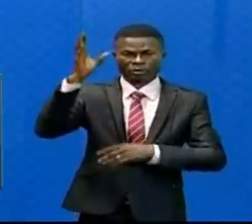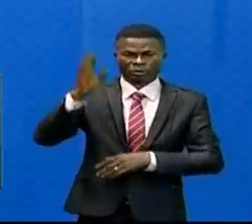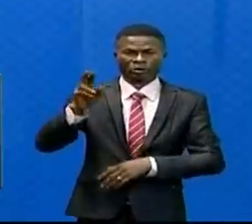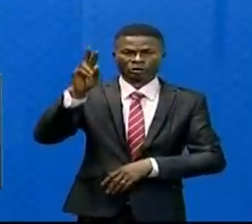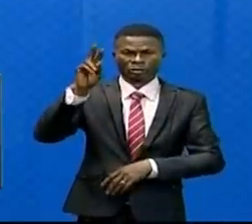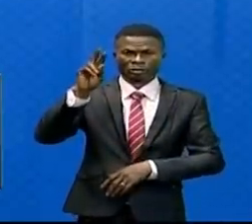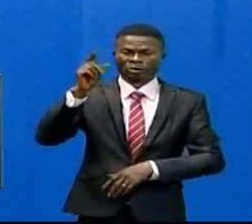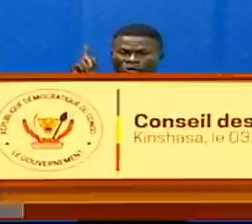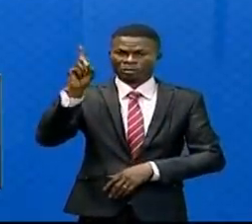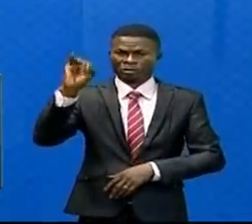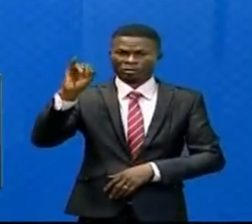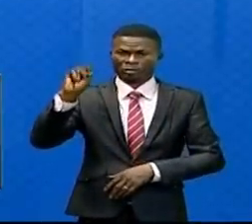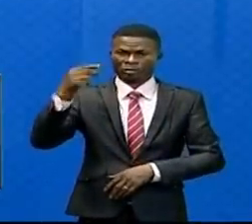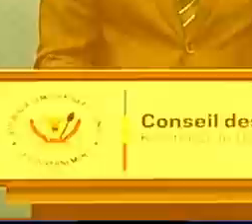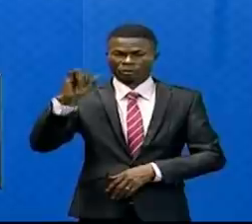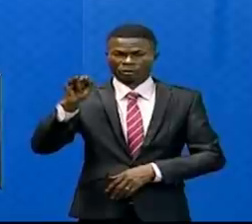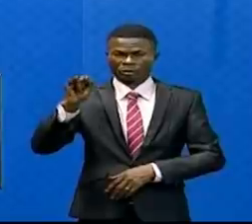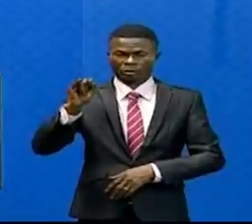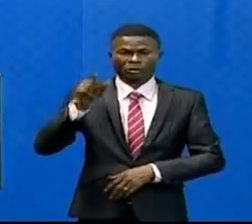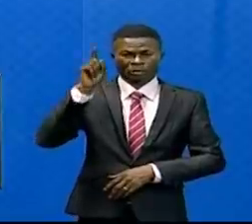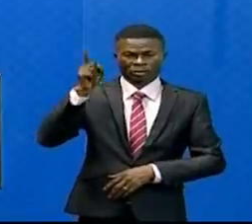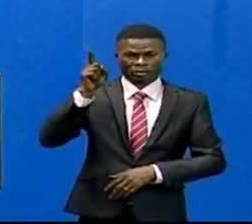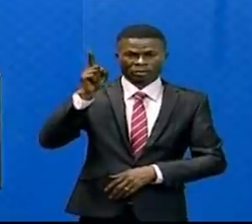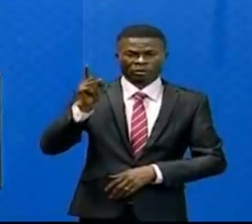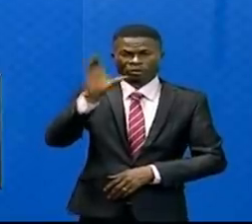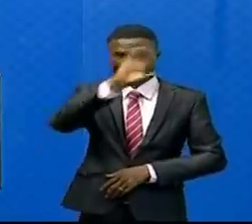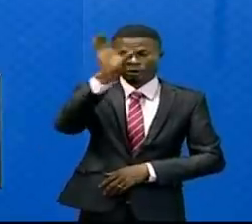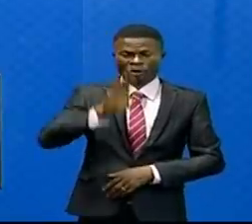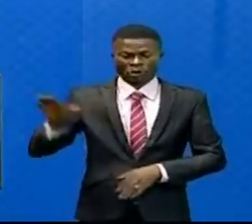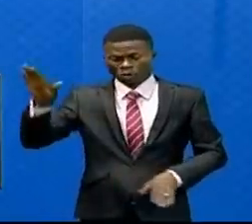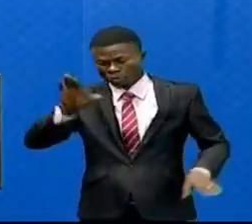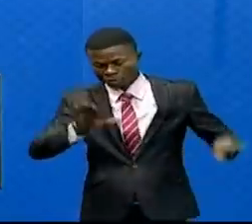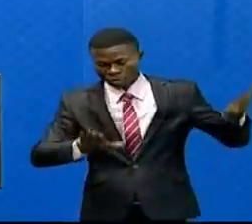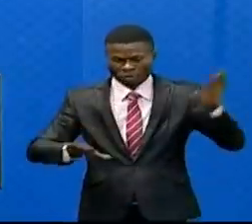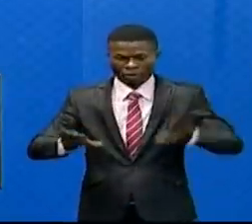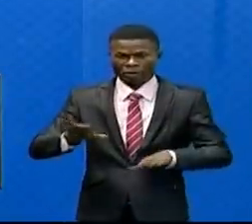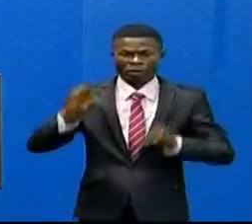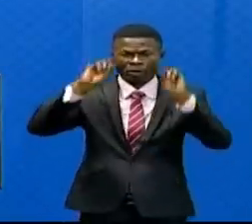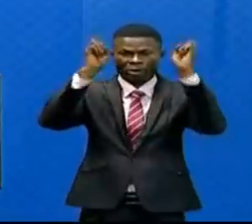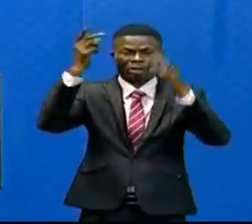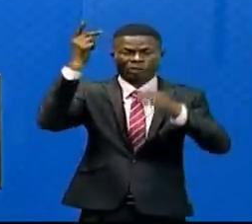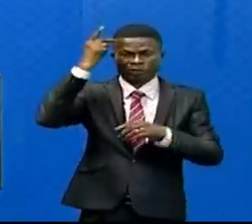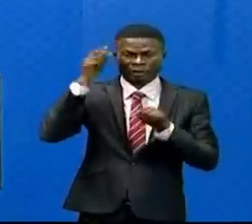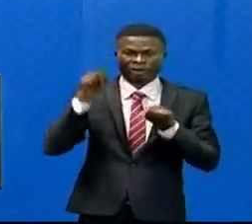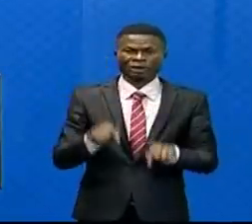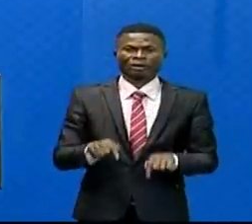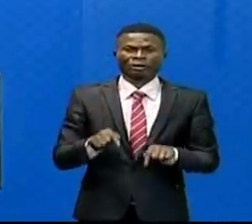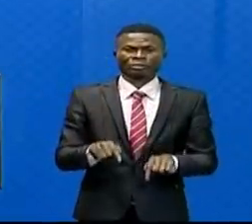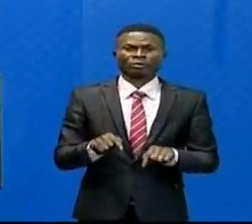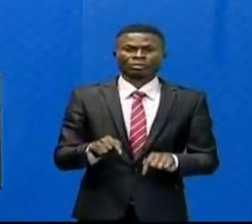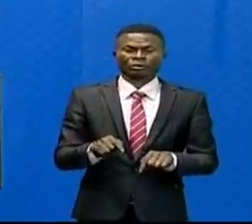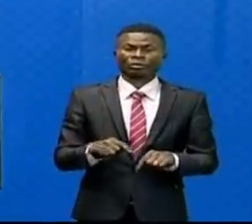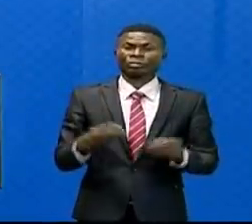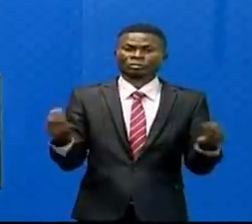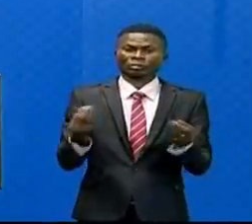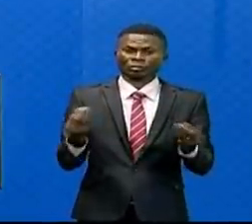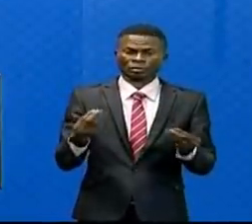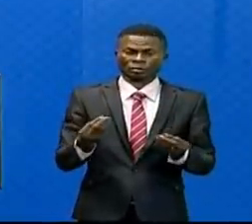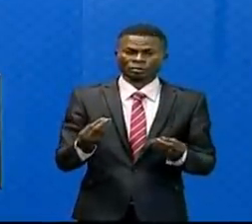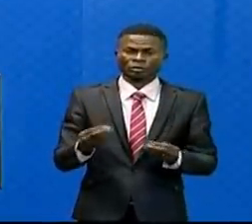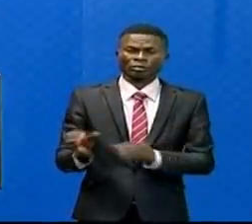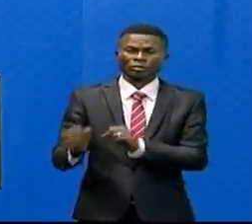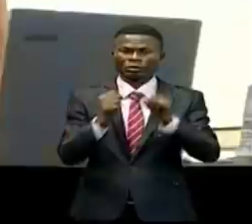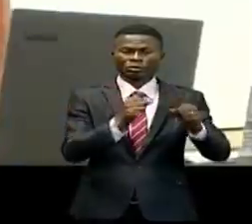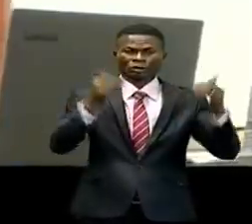Bingi, groupement Kingakati, dans la commune de Lantélé, dans la ville-province de Kinshasa, suite à l'installation d'un